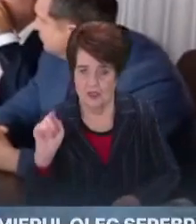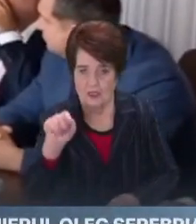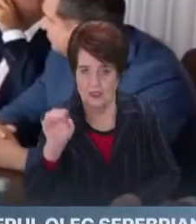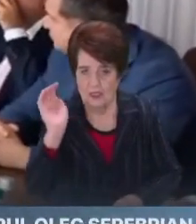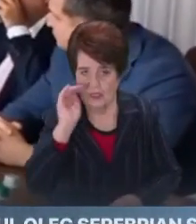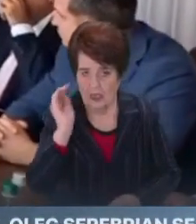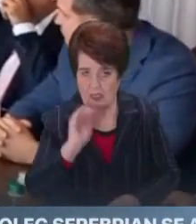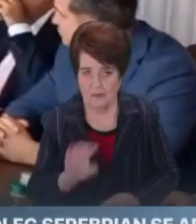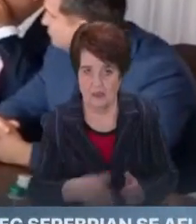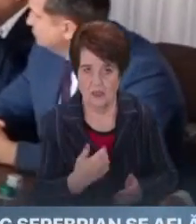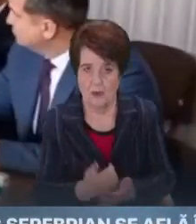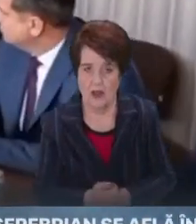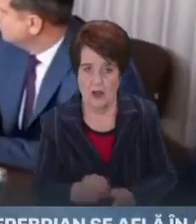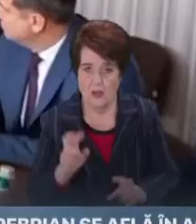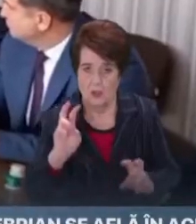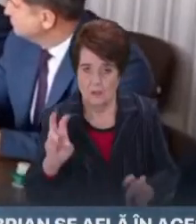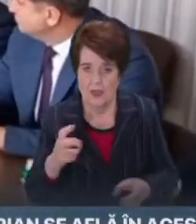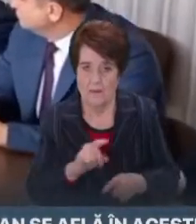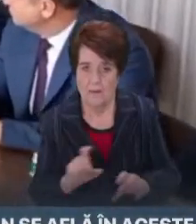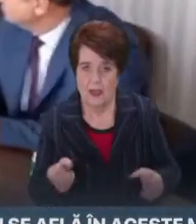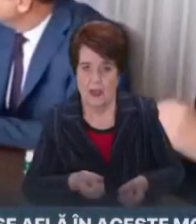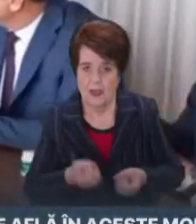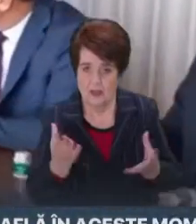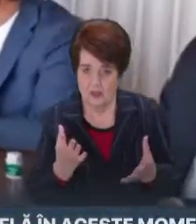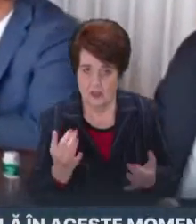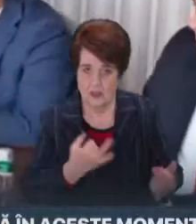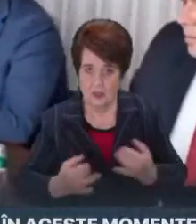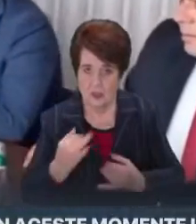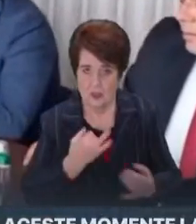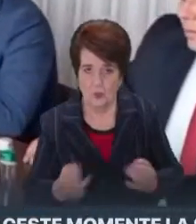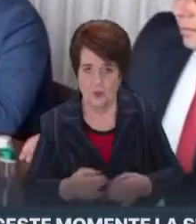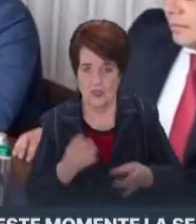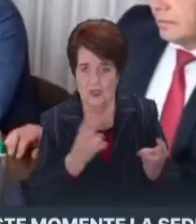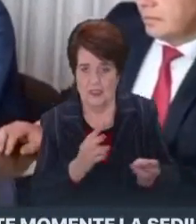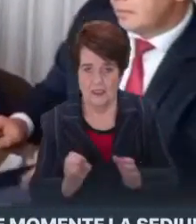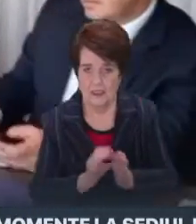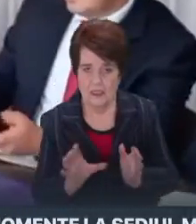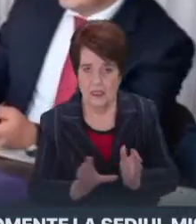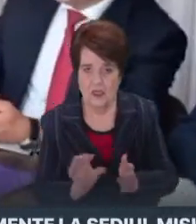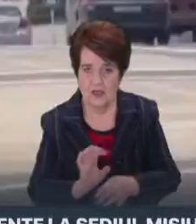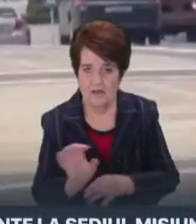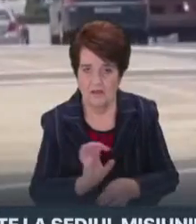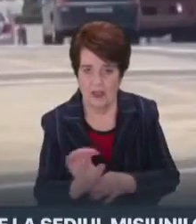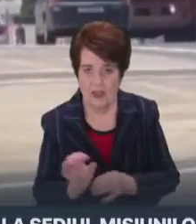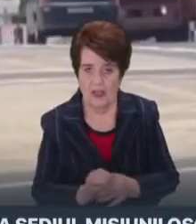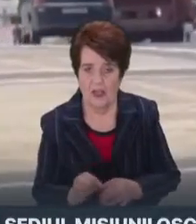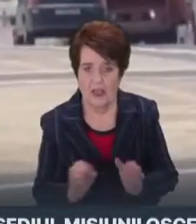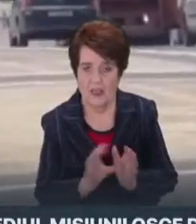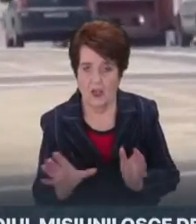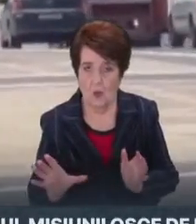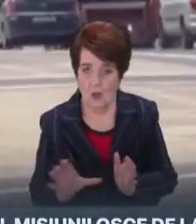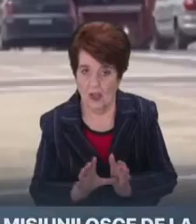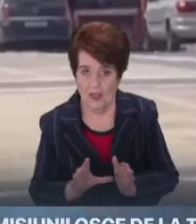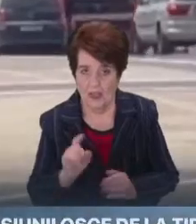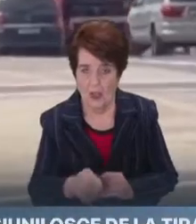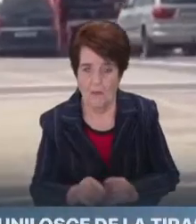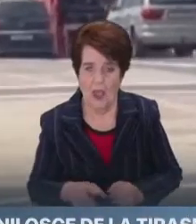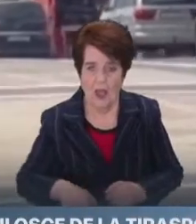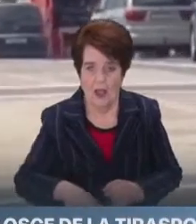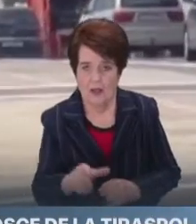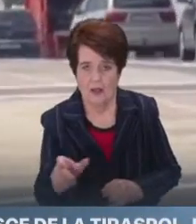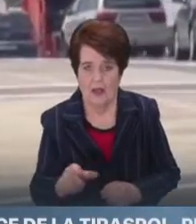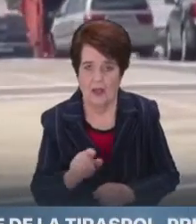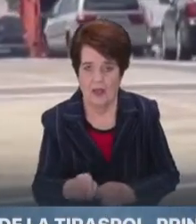Tiraspol. Principalul subiect pe agenda discuției este criza energetică și livrările de curent pe malul drept al Nistrului.